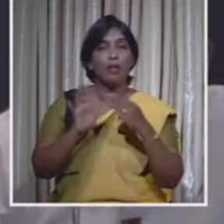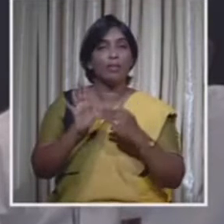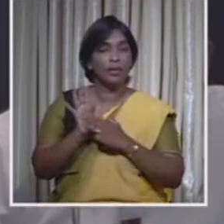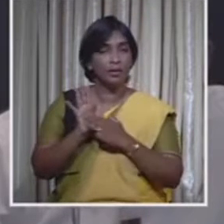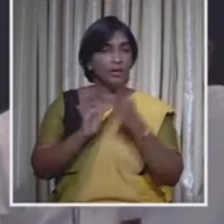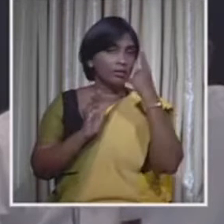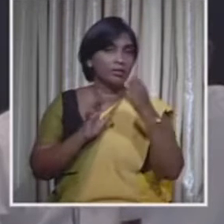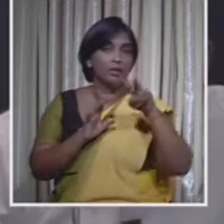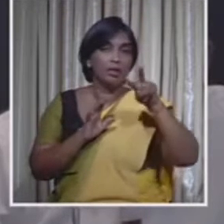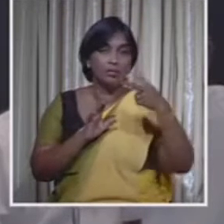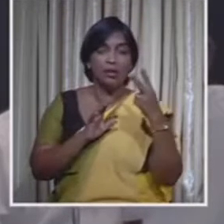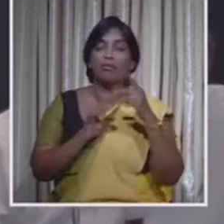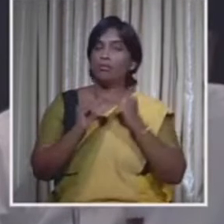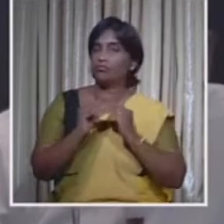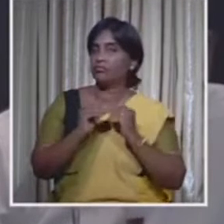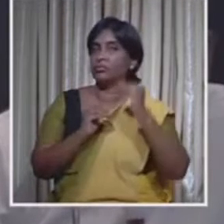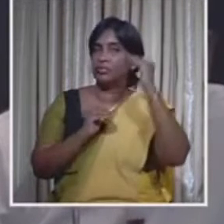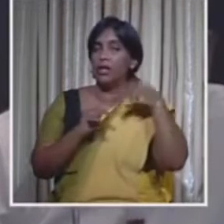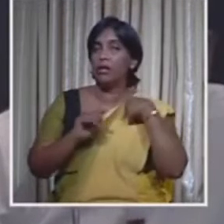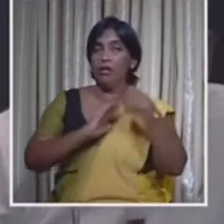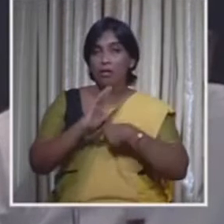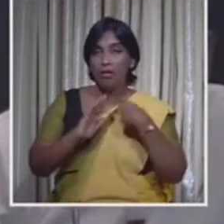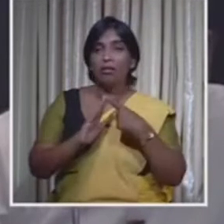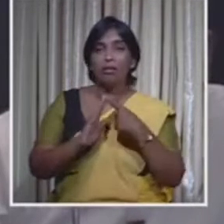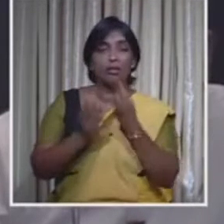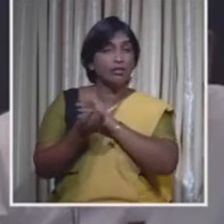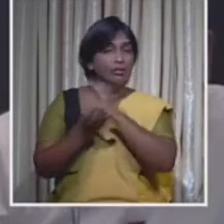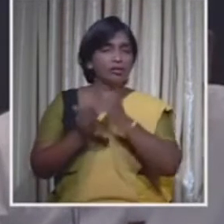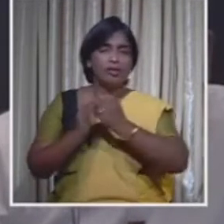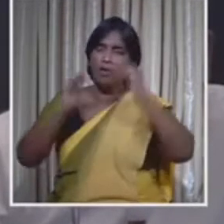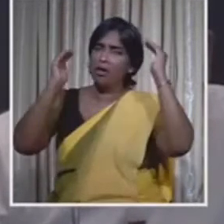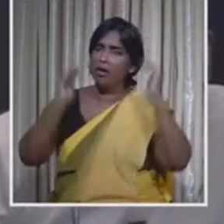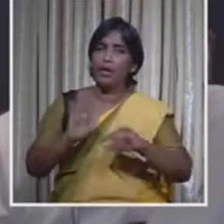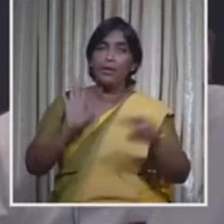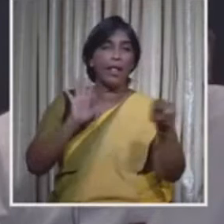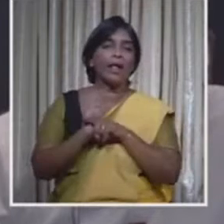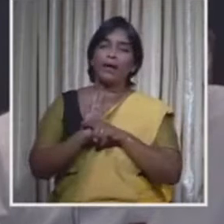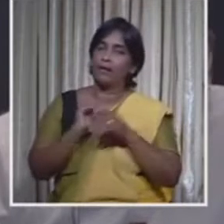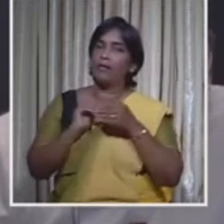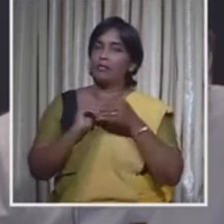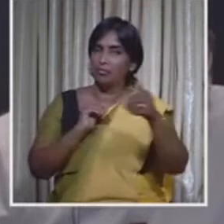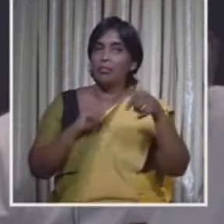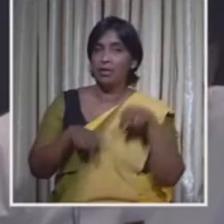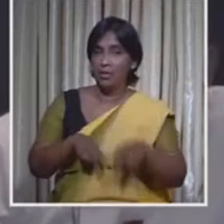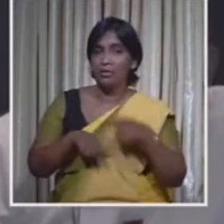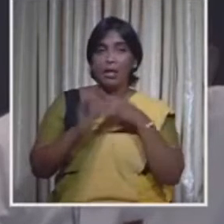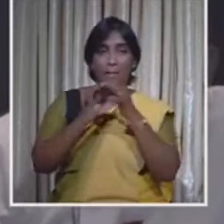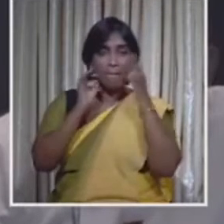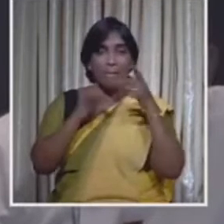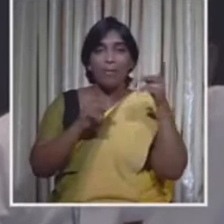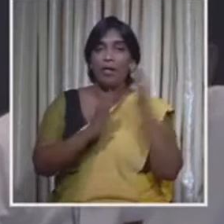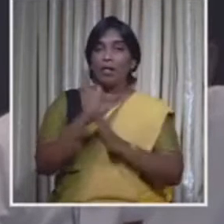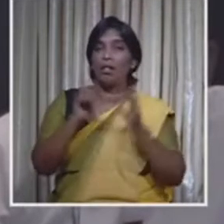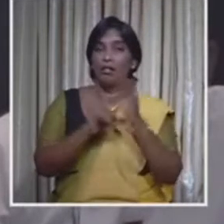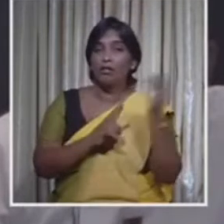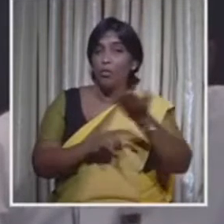මිලියන 1200 දක්වා අපේ රටේ සංචිත ප්‍රමාණය ඍණාගයක් ගන්න මේ බැසිල් රාජපක්ෂ